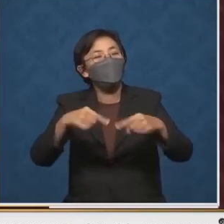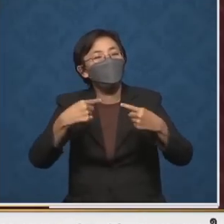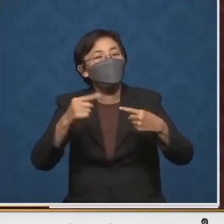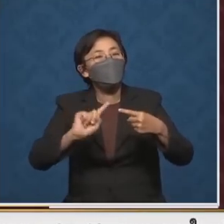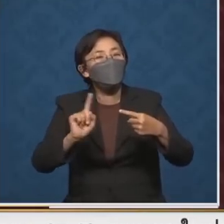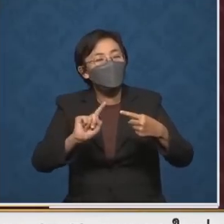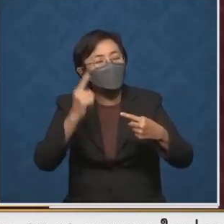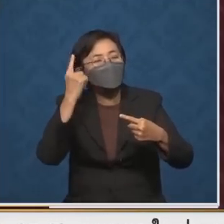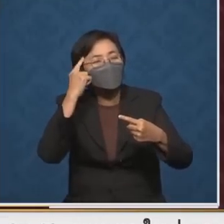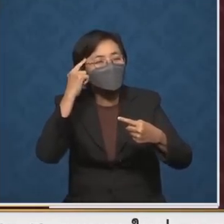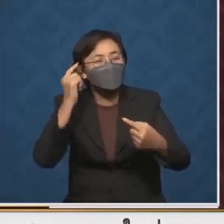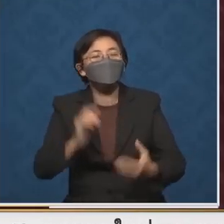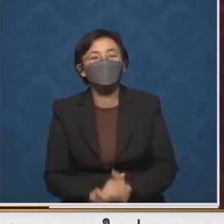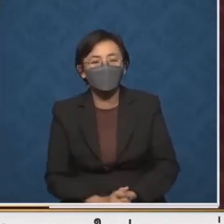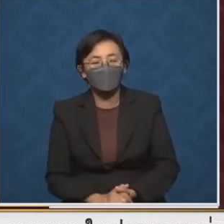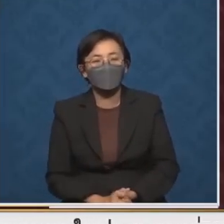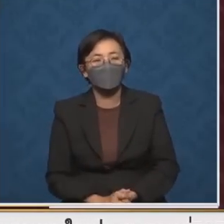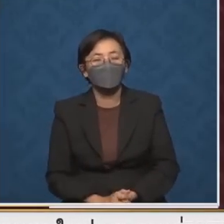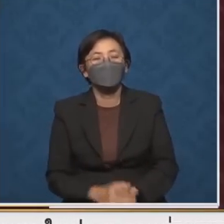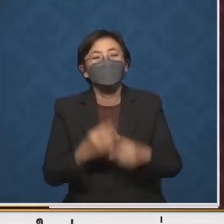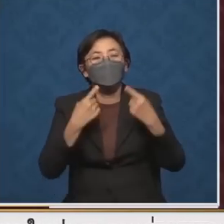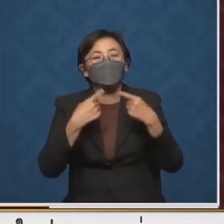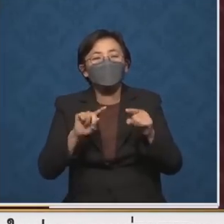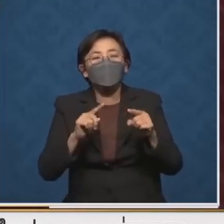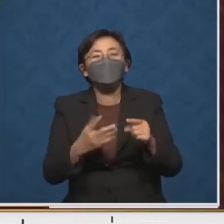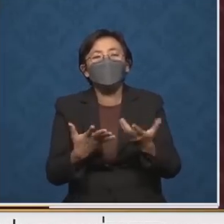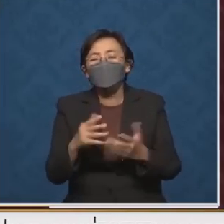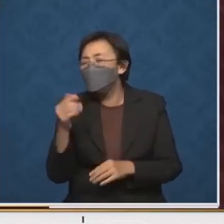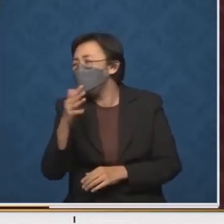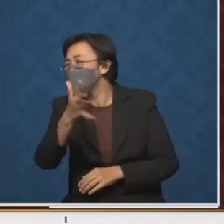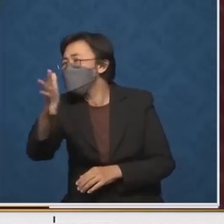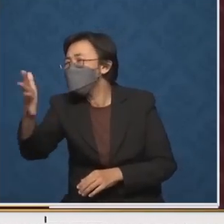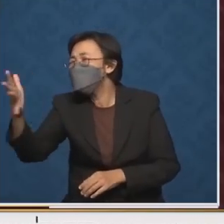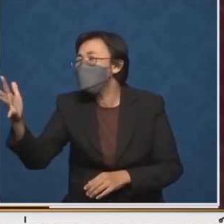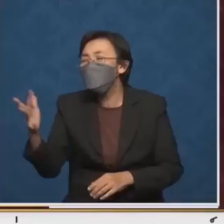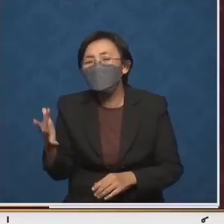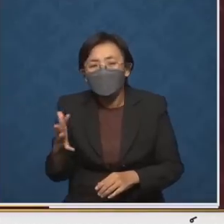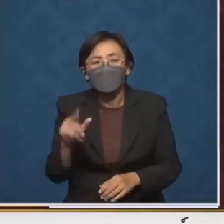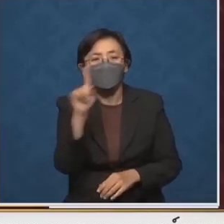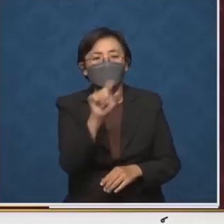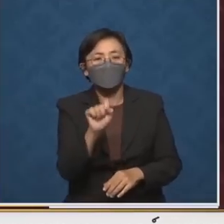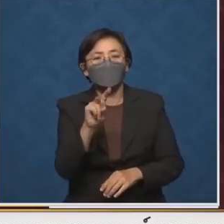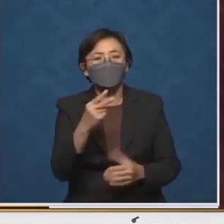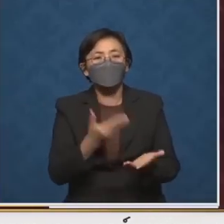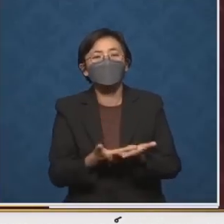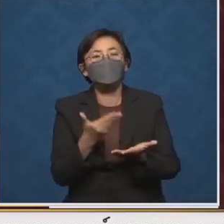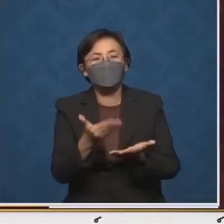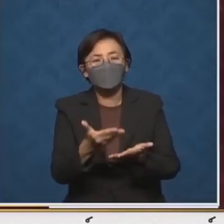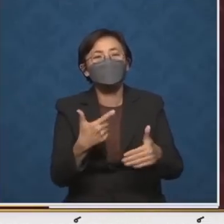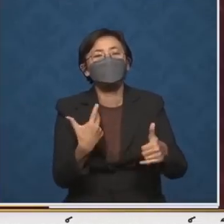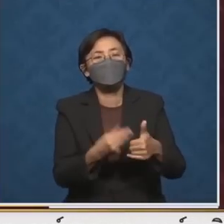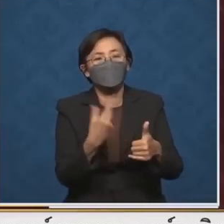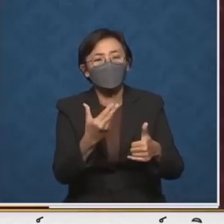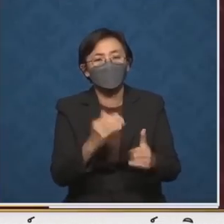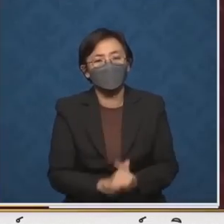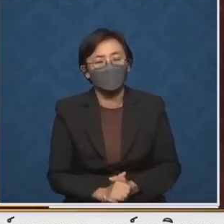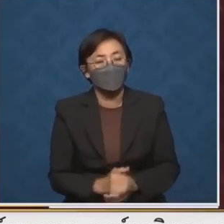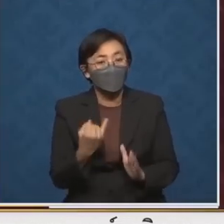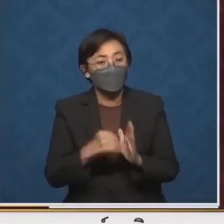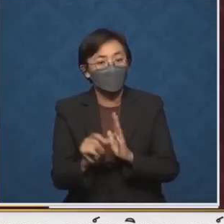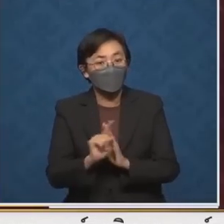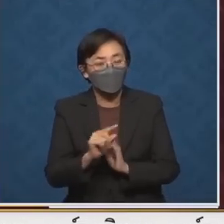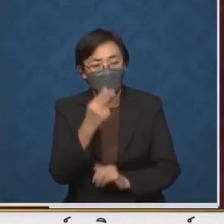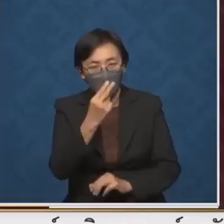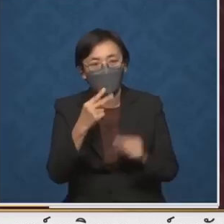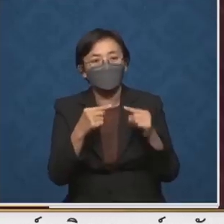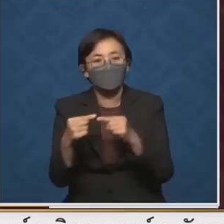ัจะมีการออกมาโตบอกวา อ้าว กมนหายิห้อยอื่นไม่ได้นี่เดี๋ยวท่ไปดูนะ มันพลาดเพระอะไรไปดแ